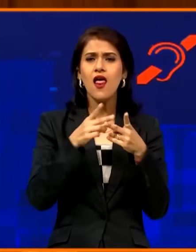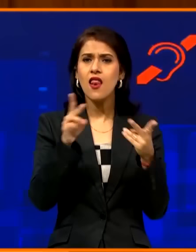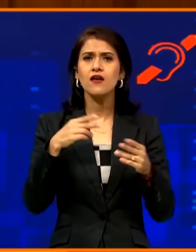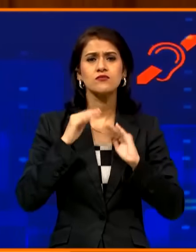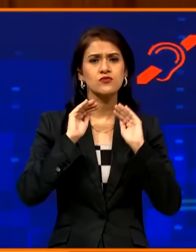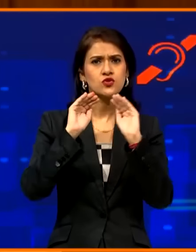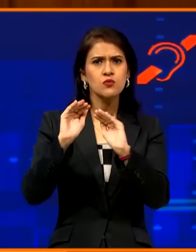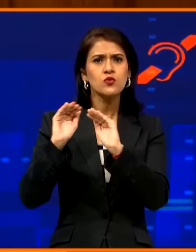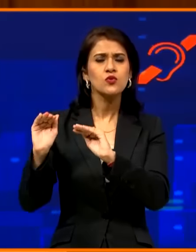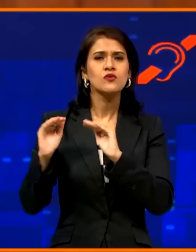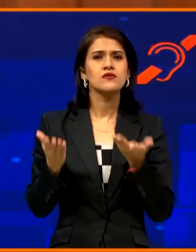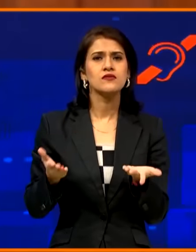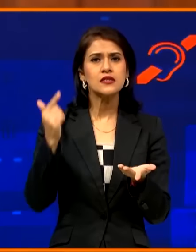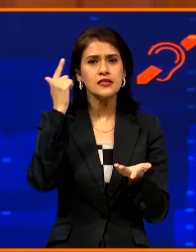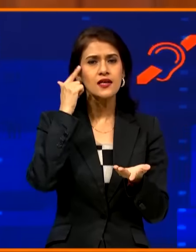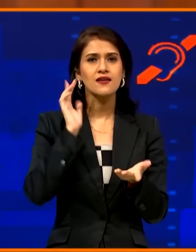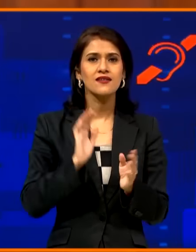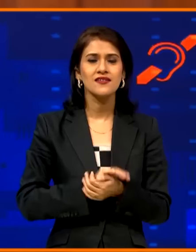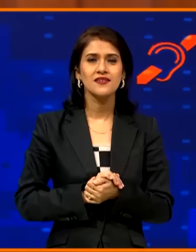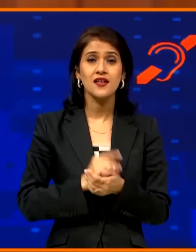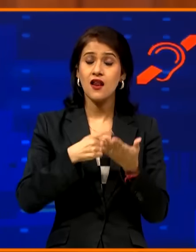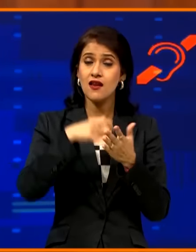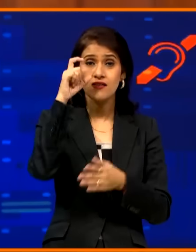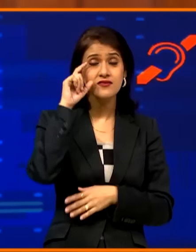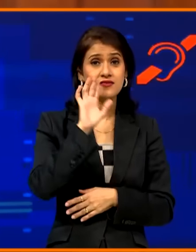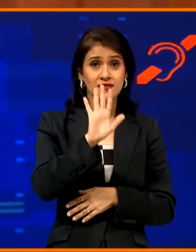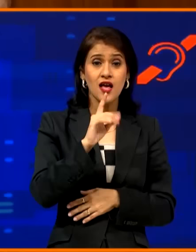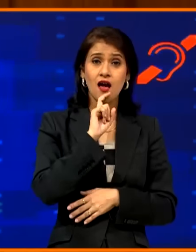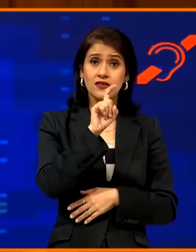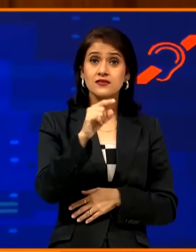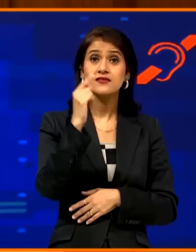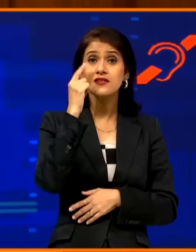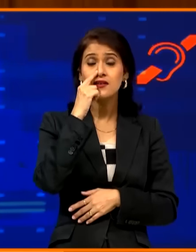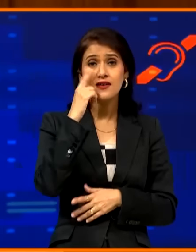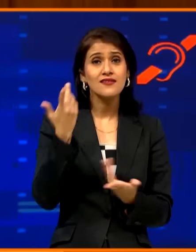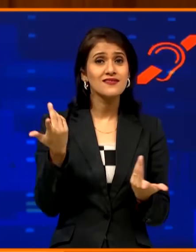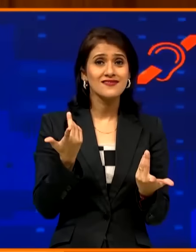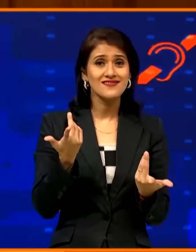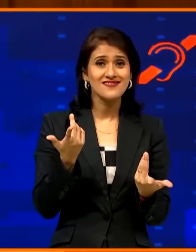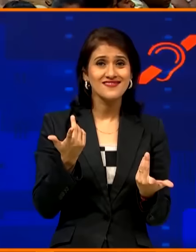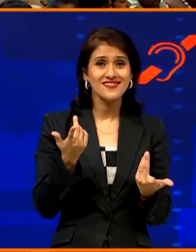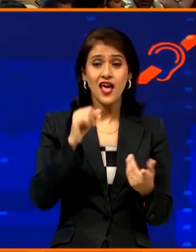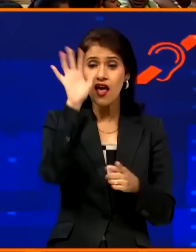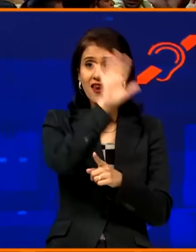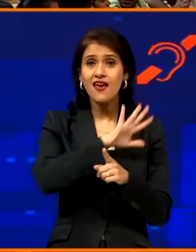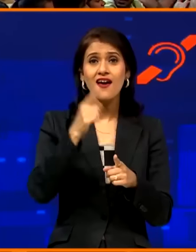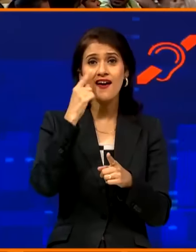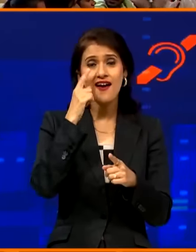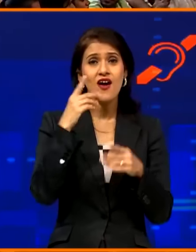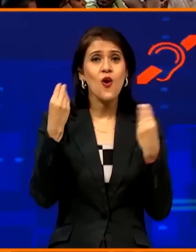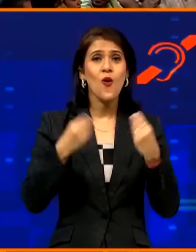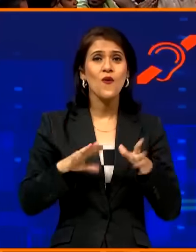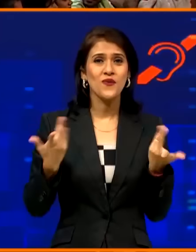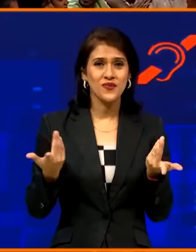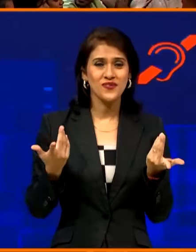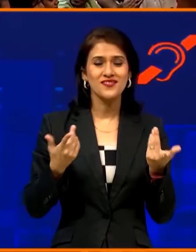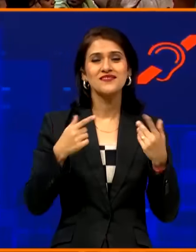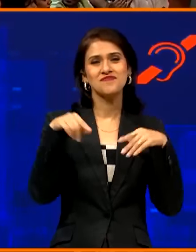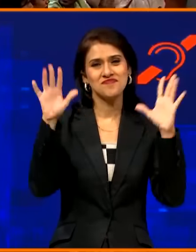नजदीक ये है लेकिन देश की बेटियों के प्रति भी तो जागरूक हो जाए हा देश की बेटियों को देखिए ना देश की